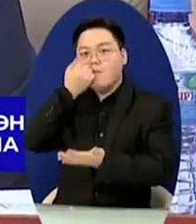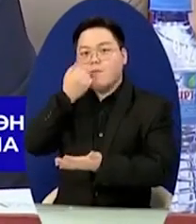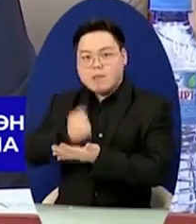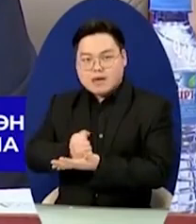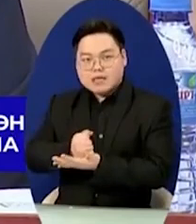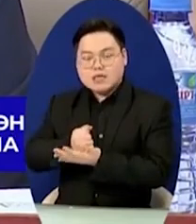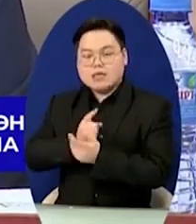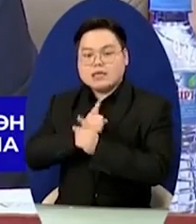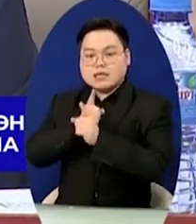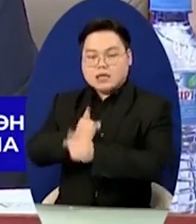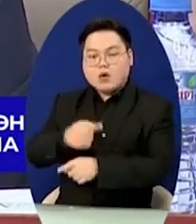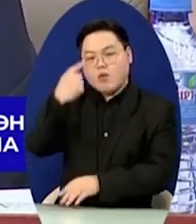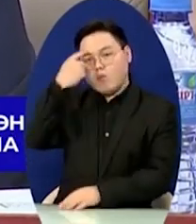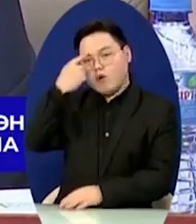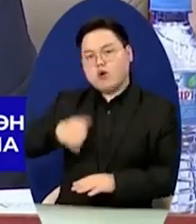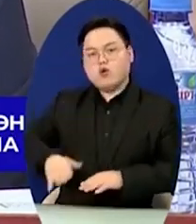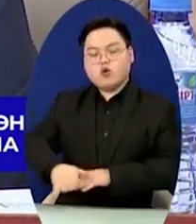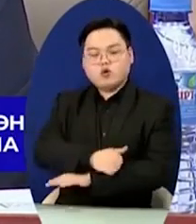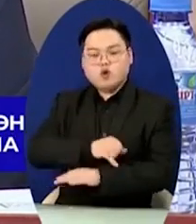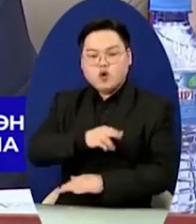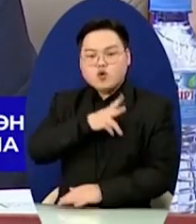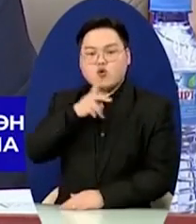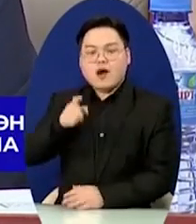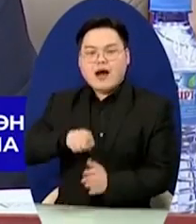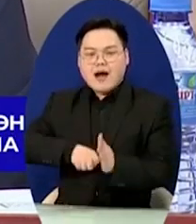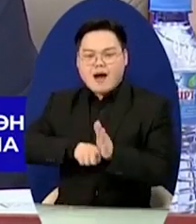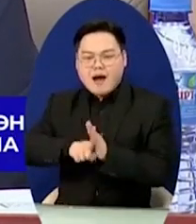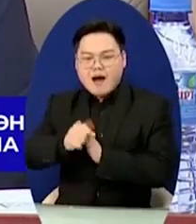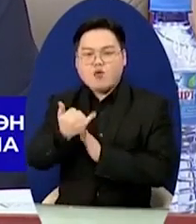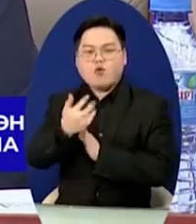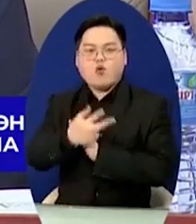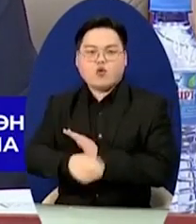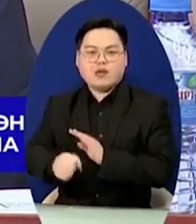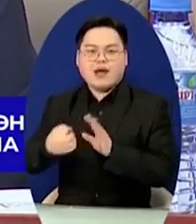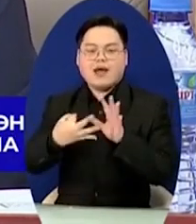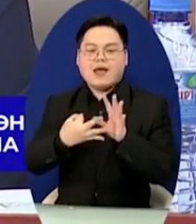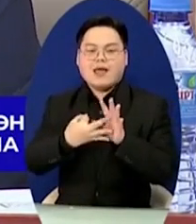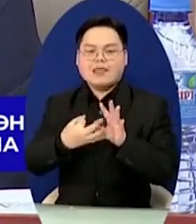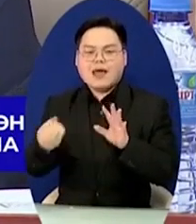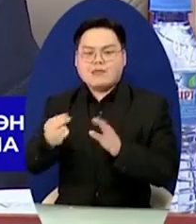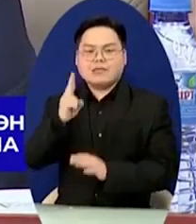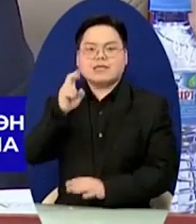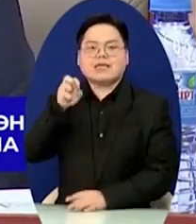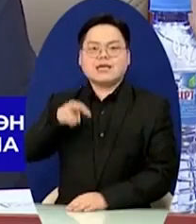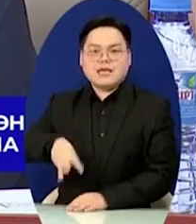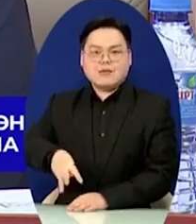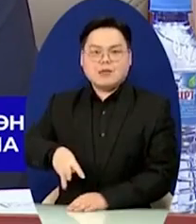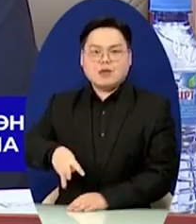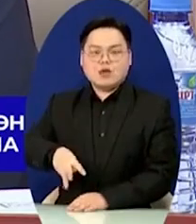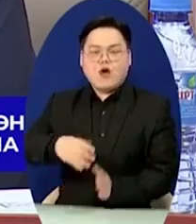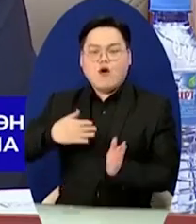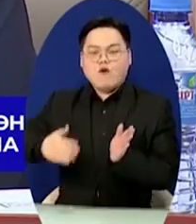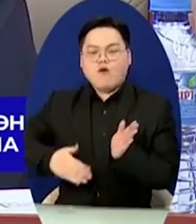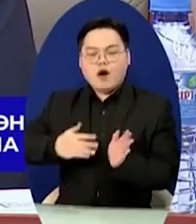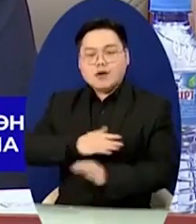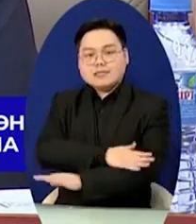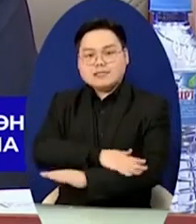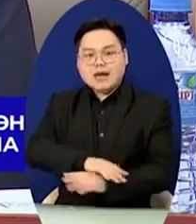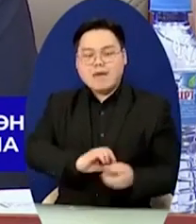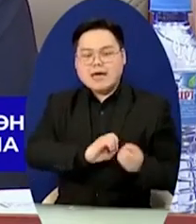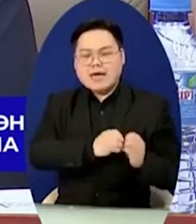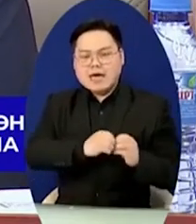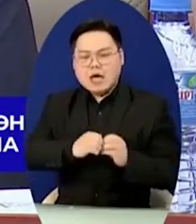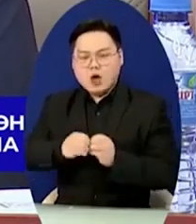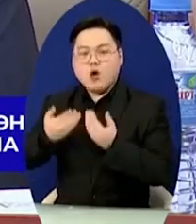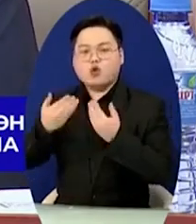улс түүхэндээ анхудаага дэлгэмлэрээ бол 800 орчим километр төмөр замыг барьсан дорч ханда.